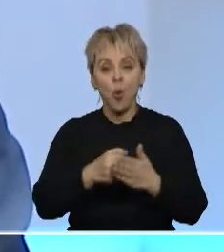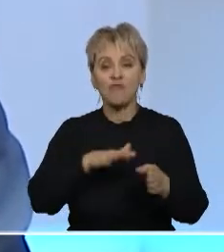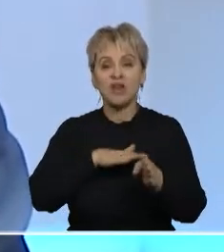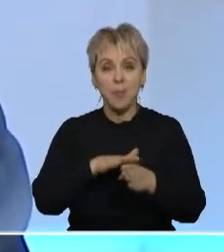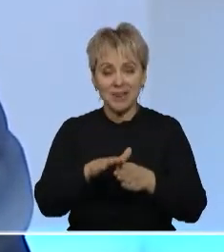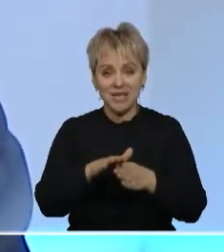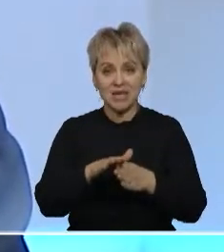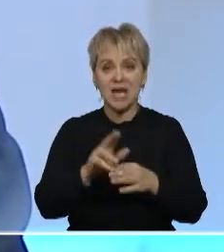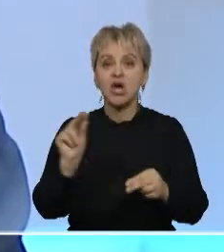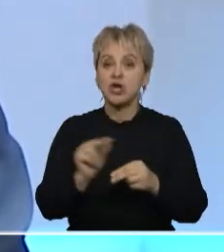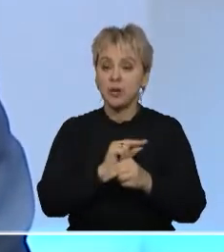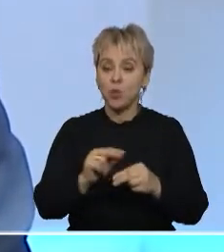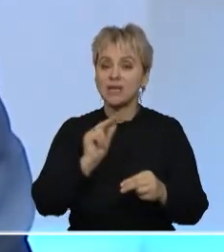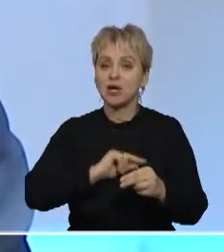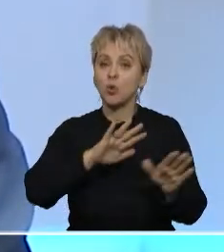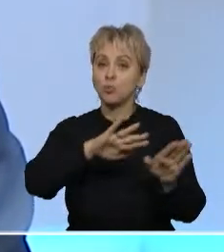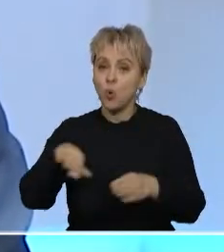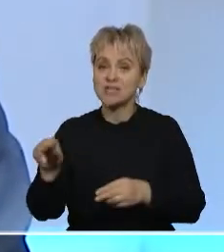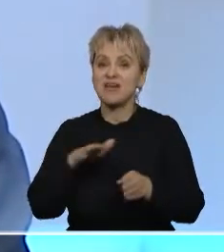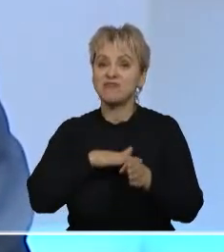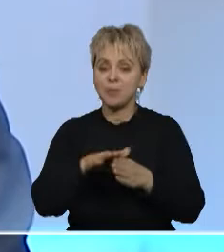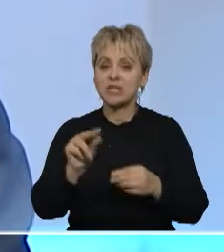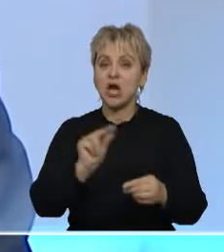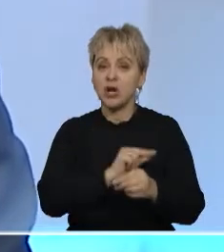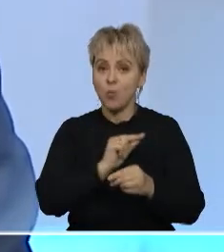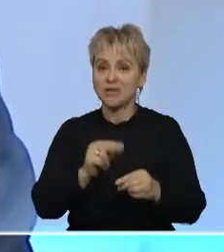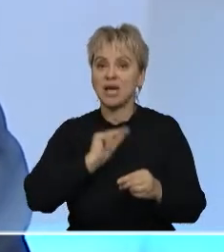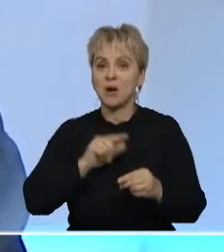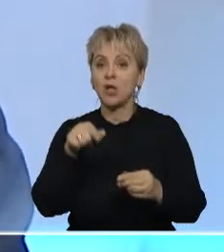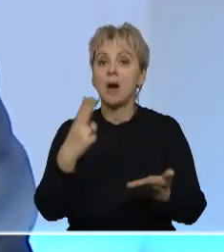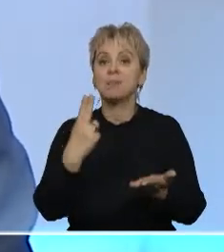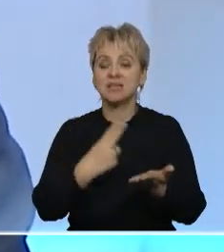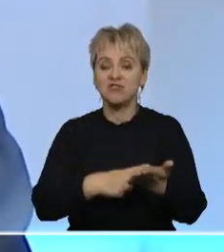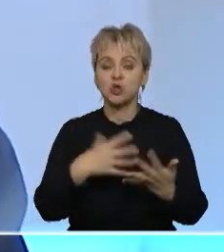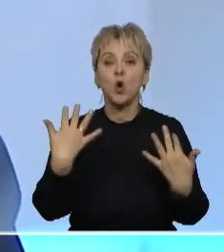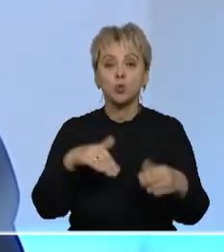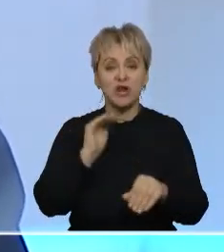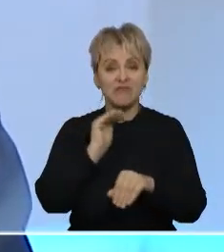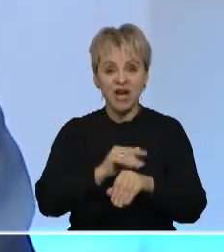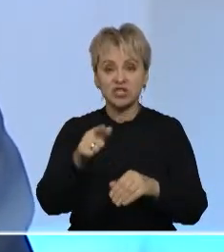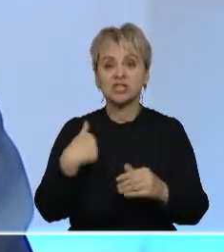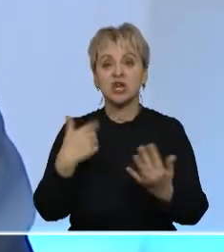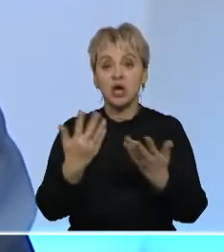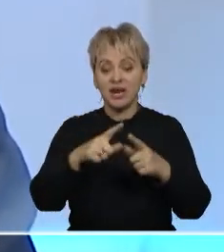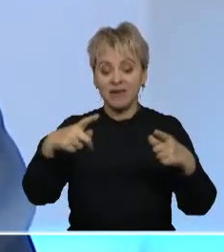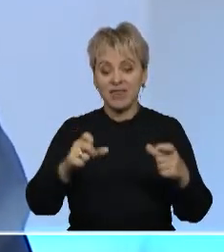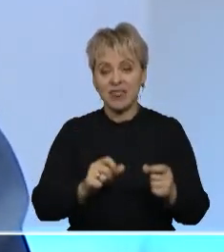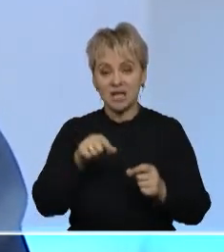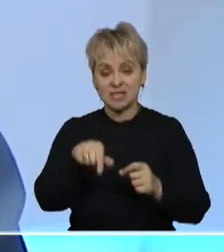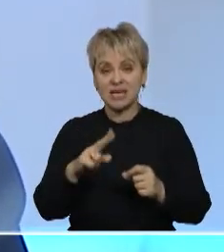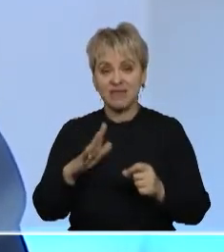выполнения ремонтных работ, после выполнения ремонтных работ, и она подтверждена уже фактическими счетами, квитанциями. То